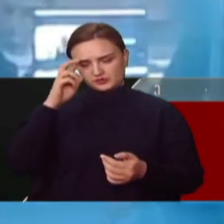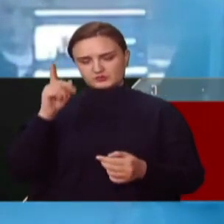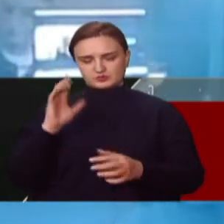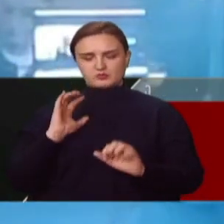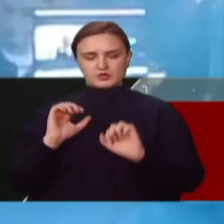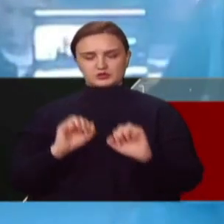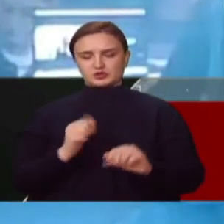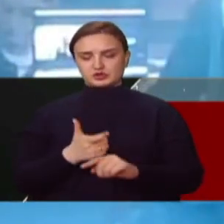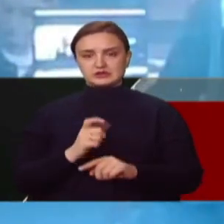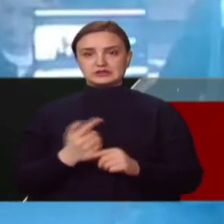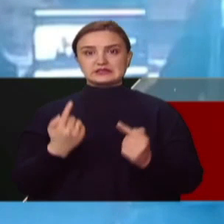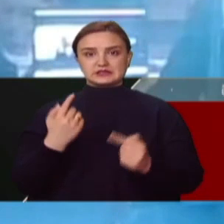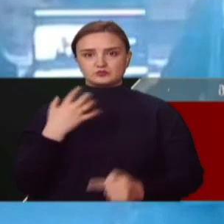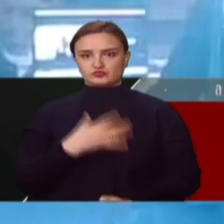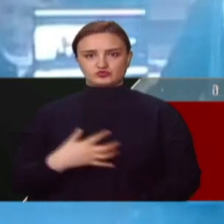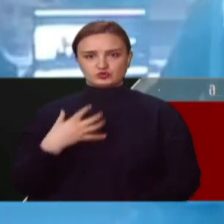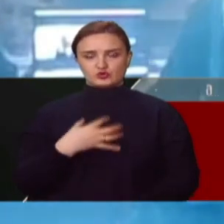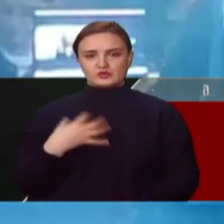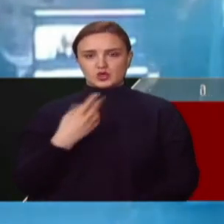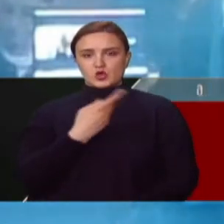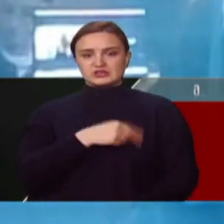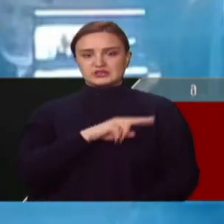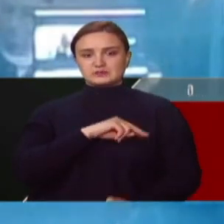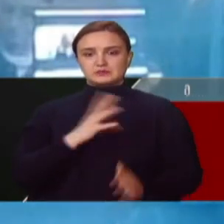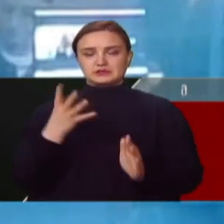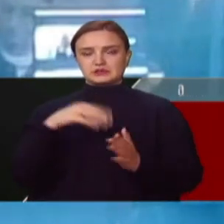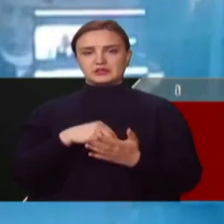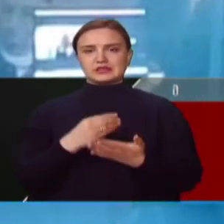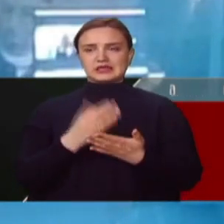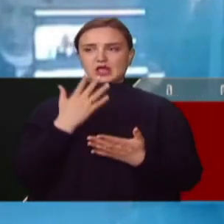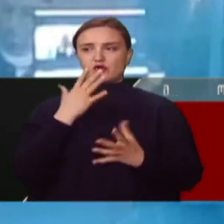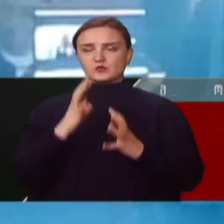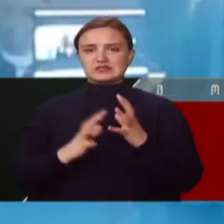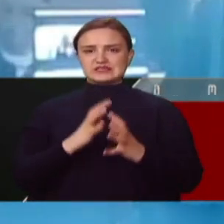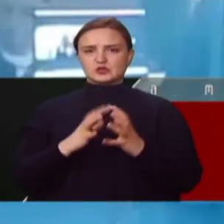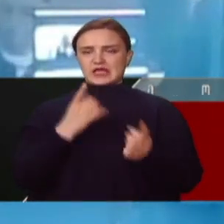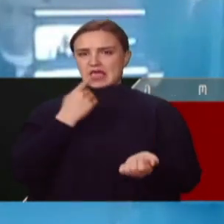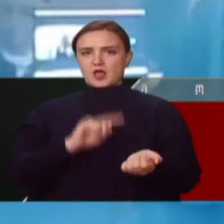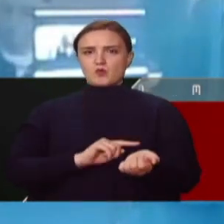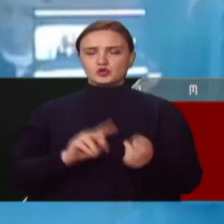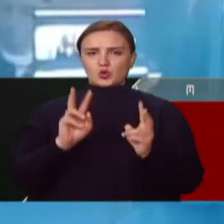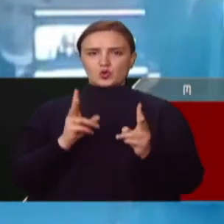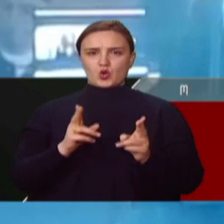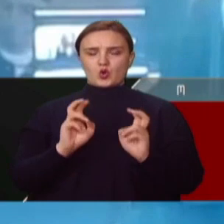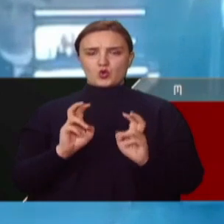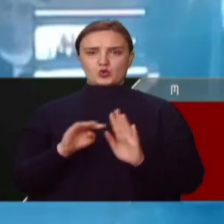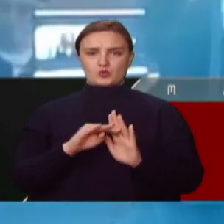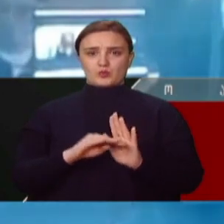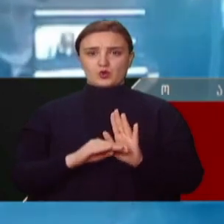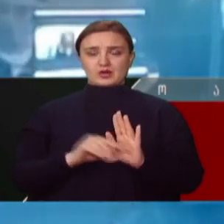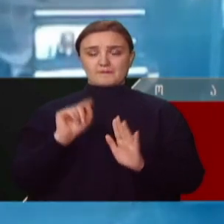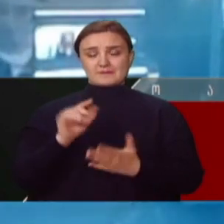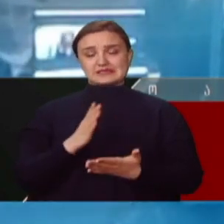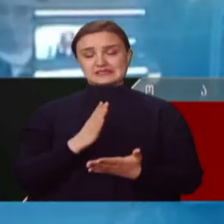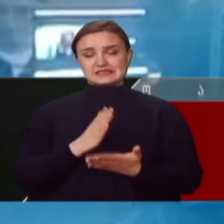მხარდაჭერა წარმოადგენს დიდ ფასეულობას. ლივ ჰოსპიტალს ჩართულია ეროვნულ და საერთაშორისო ჰემატოლოგიურ ონკოლოგიურ პროგრამაში და მას